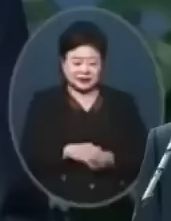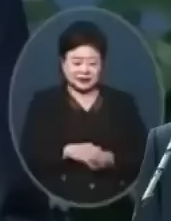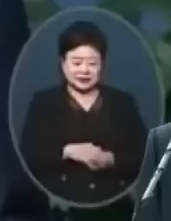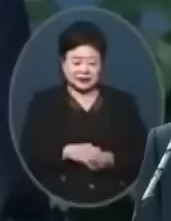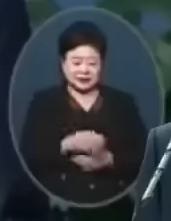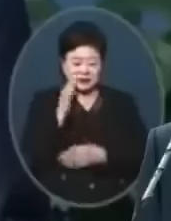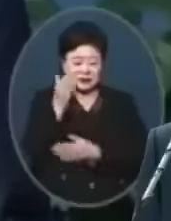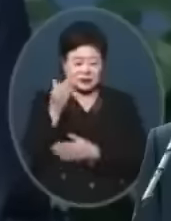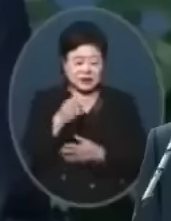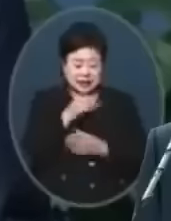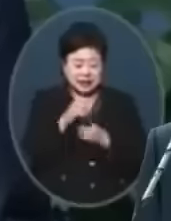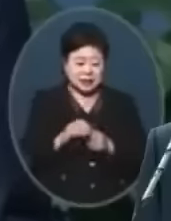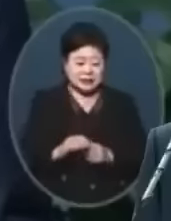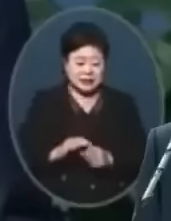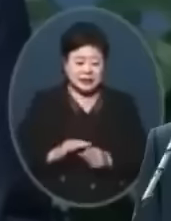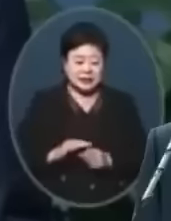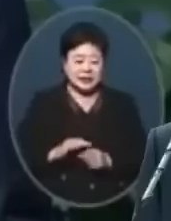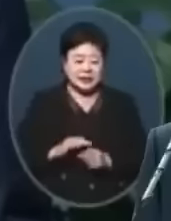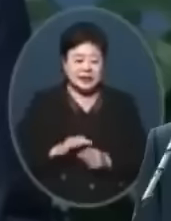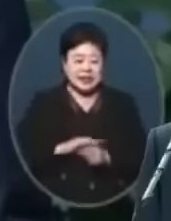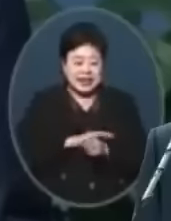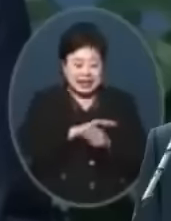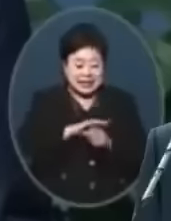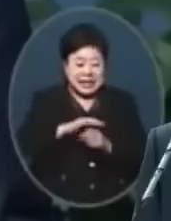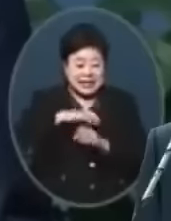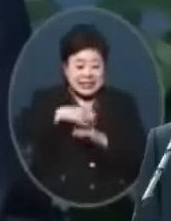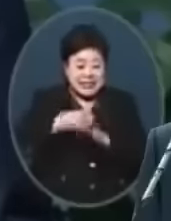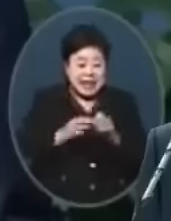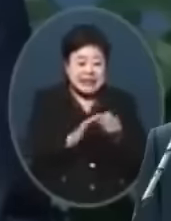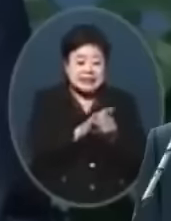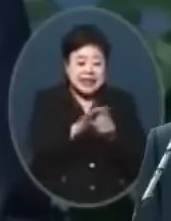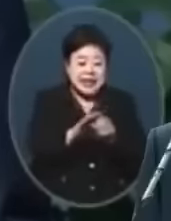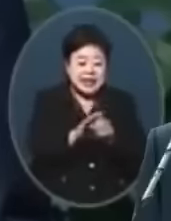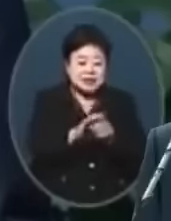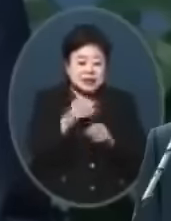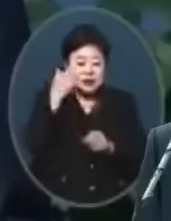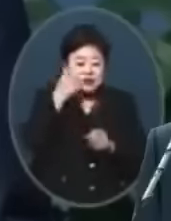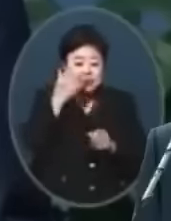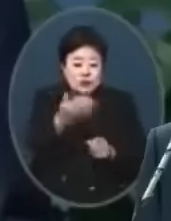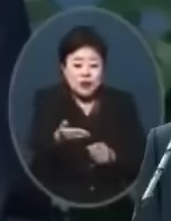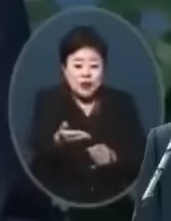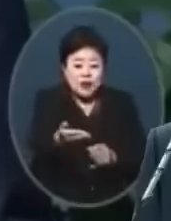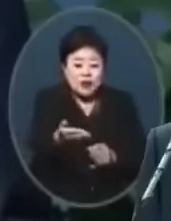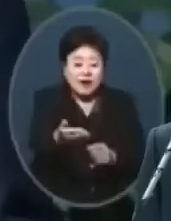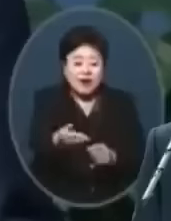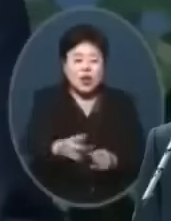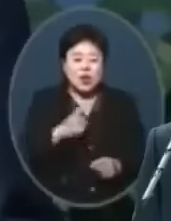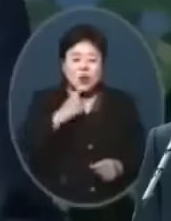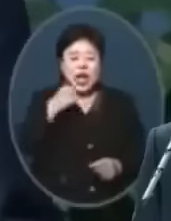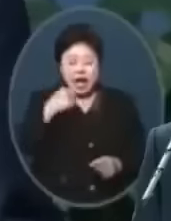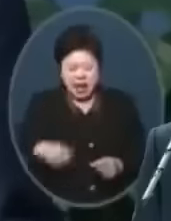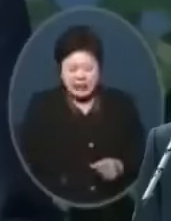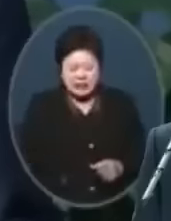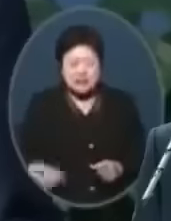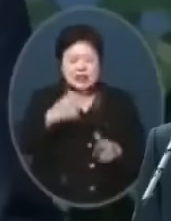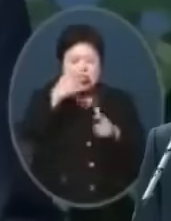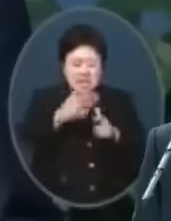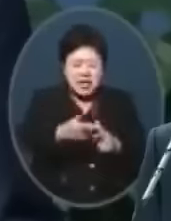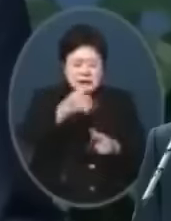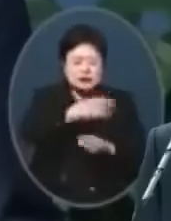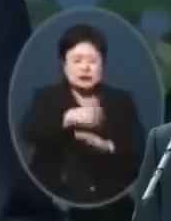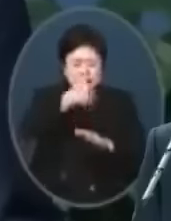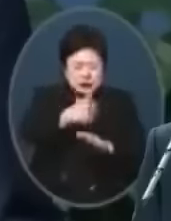보증하고 있습니다. 하나님이 세상을 이처럼 사랑하사 누구를 주었습니까? 독생자를 주셨으니,